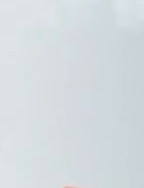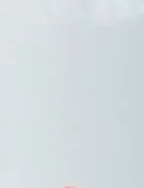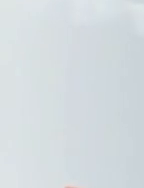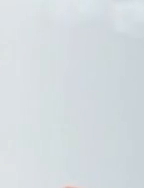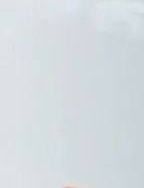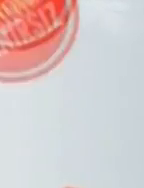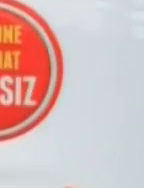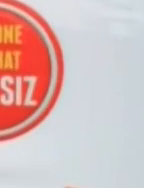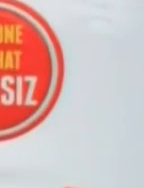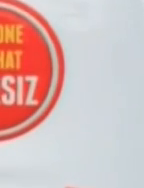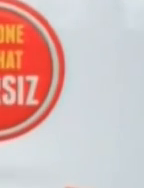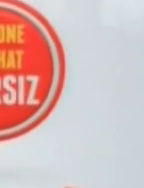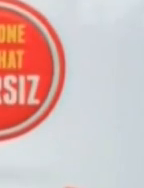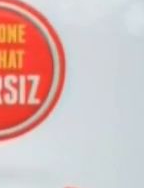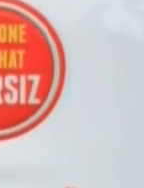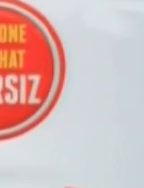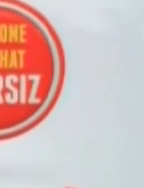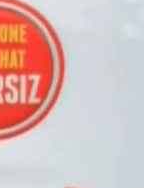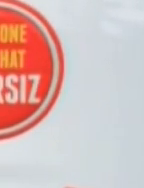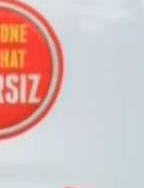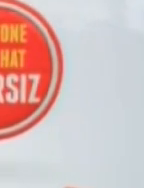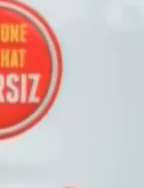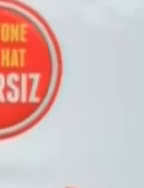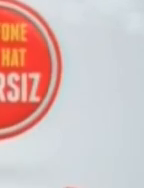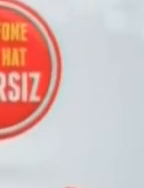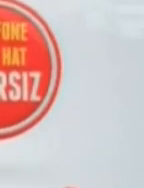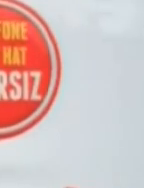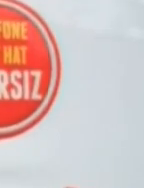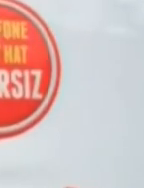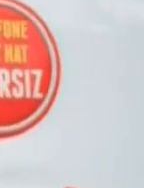55 liraya, Vodafone'lular ve sabit hatlarla sınırsız, diğer yönlerle...